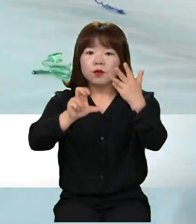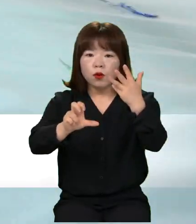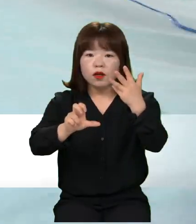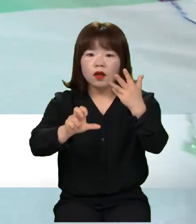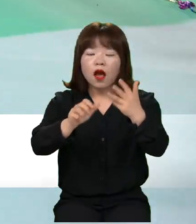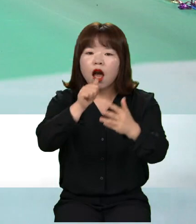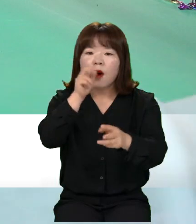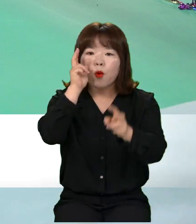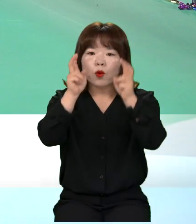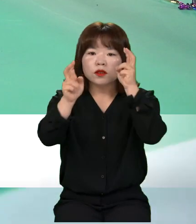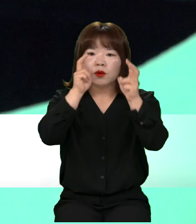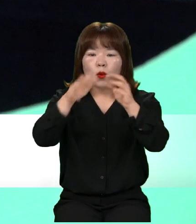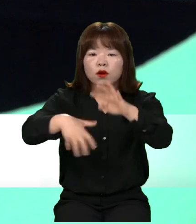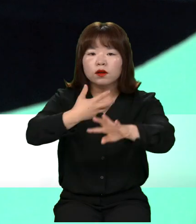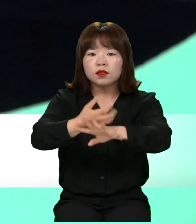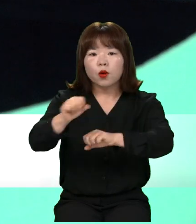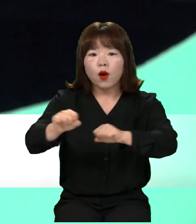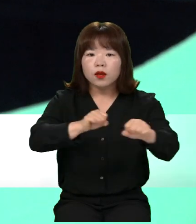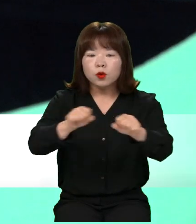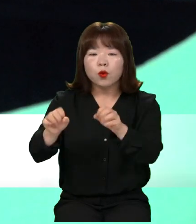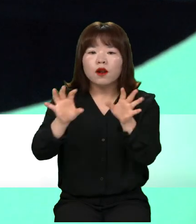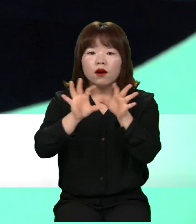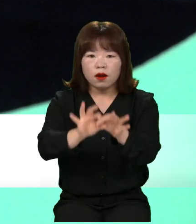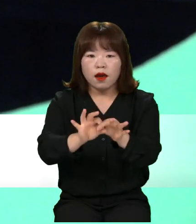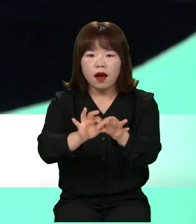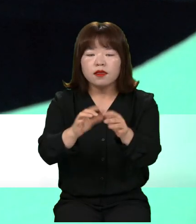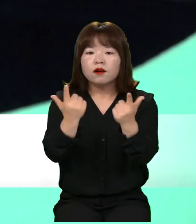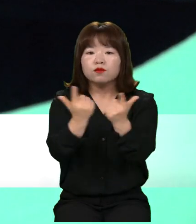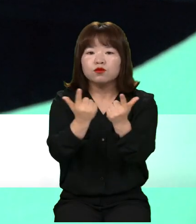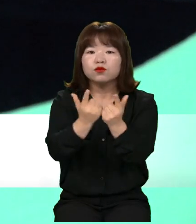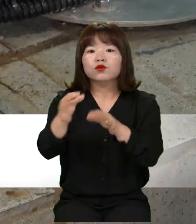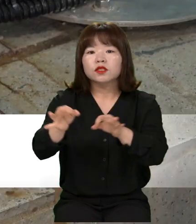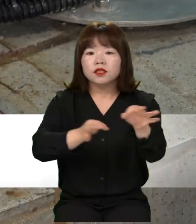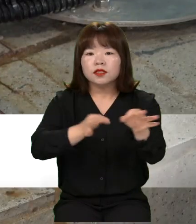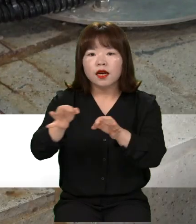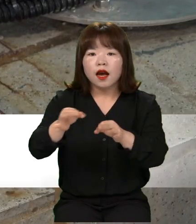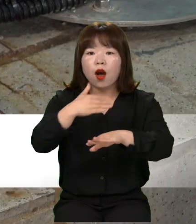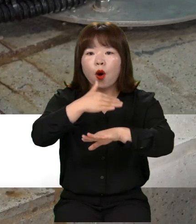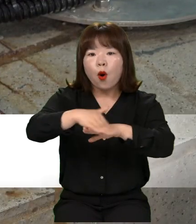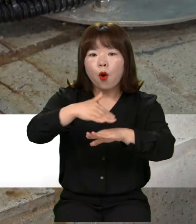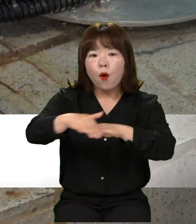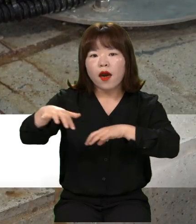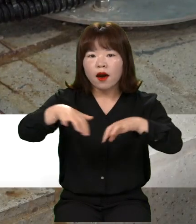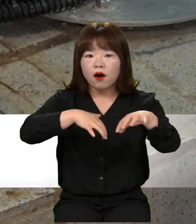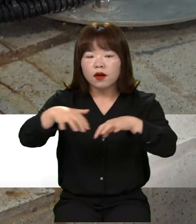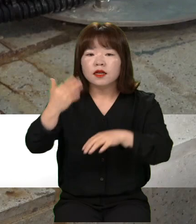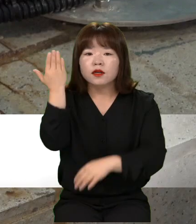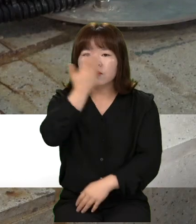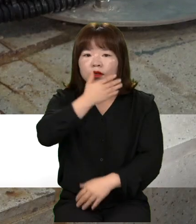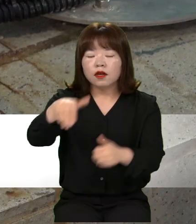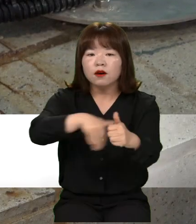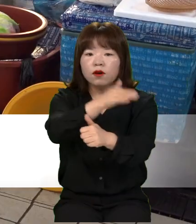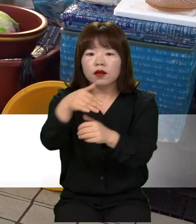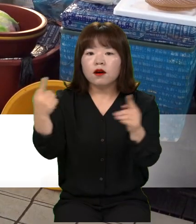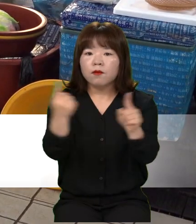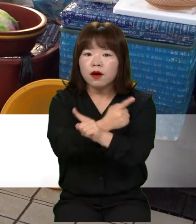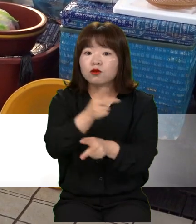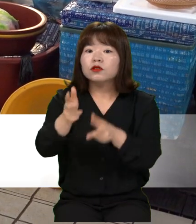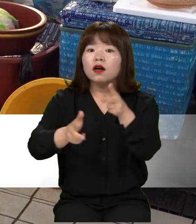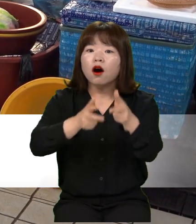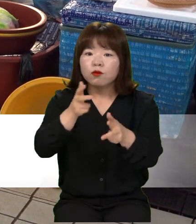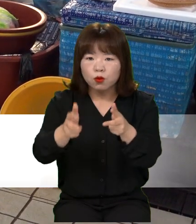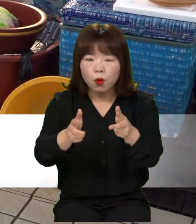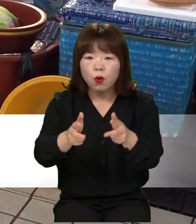포항시는 25일 포스코 qss 혁신활동과 연계한 영일대 북부시장 등푸른 마크에 특화거리 위생 환경